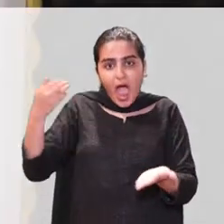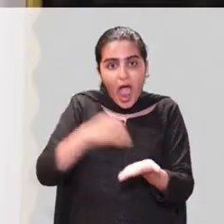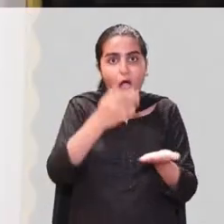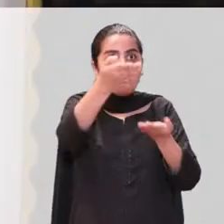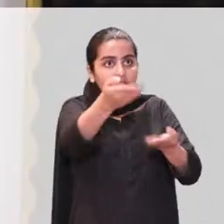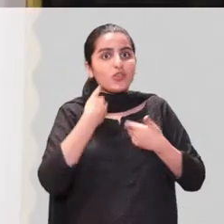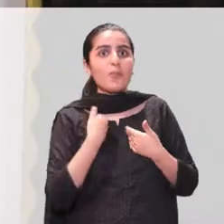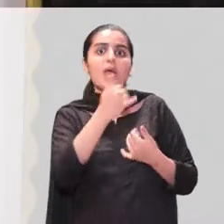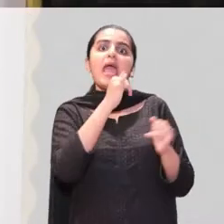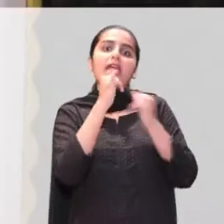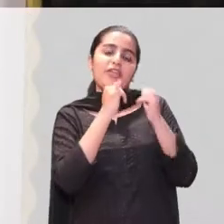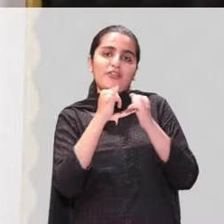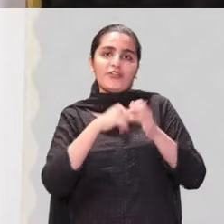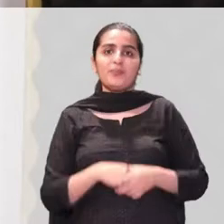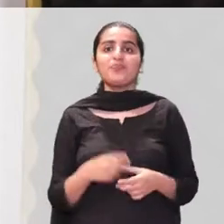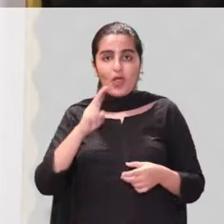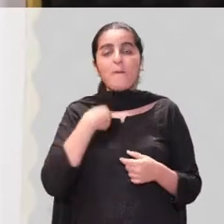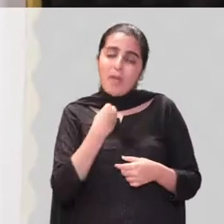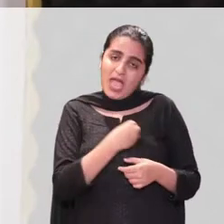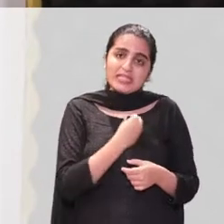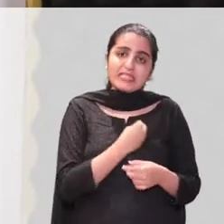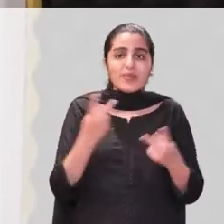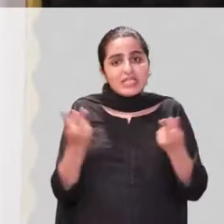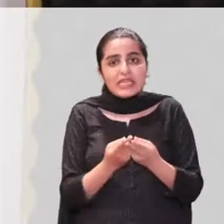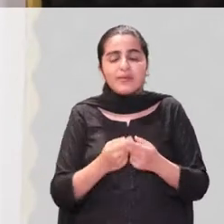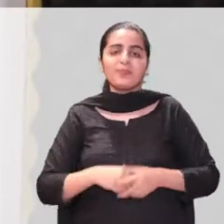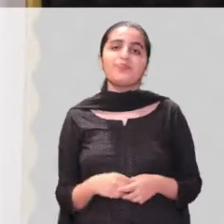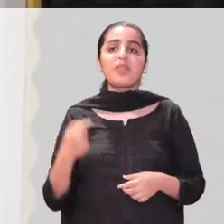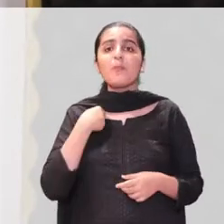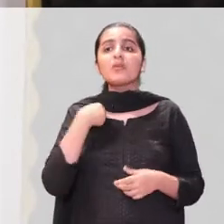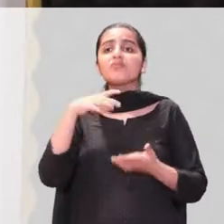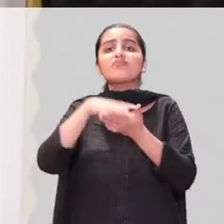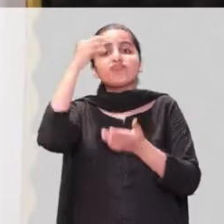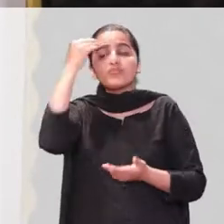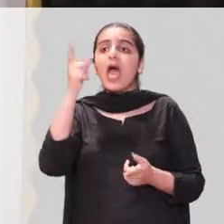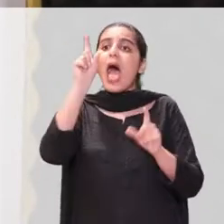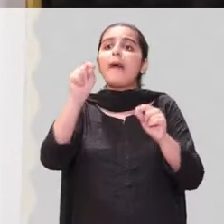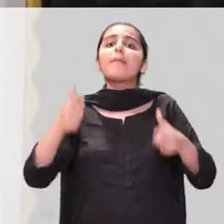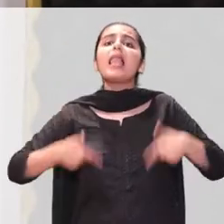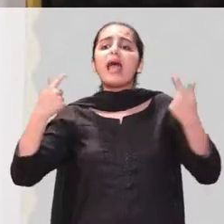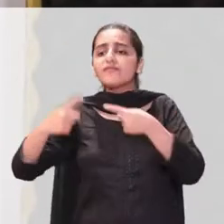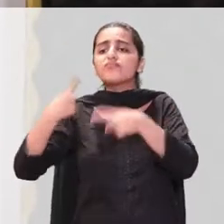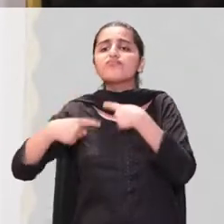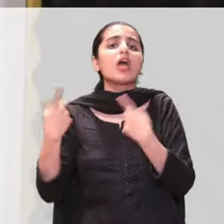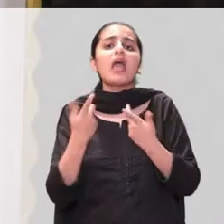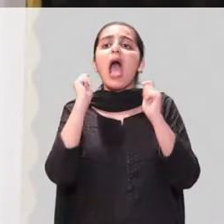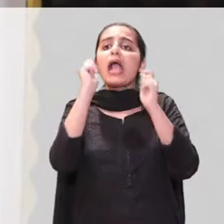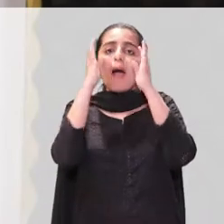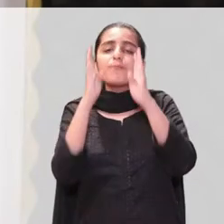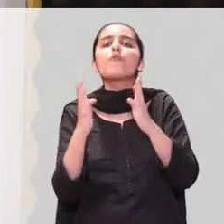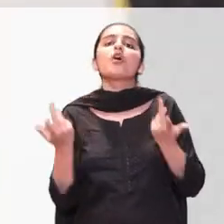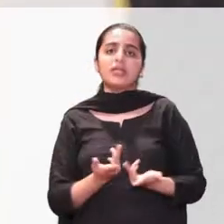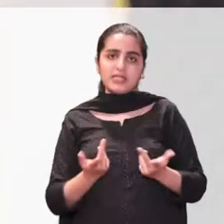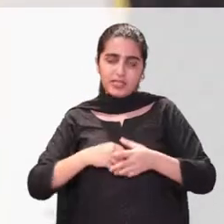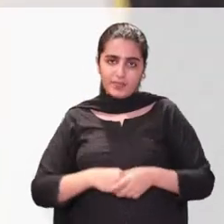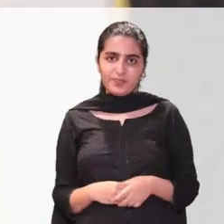रही वॉटर स्वीट इसे थैंक्यू सोमवार एक साइड में डेल सोल माइंड वाउल्ड अलसो लाइक टो नो के आजकल क्या हो रहा है आपकी लाइफ हनी सिंह राठी